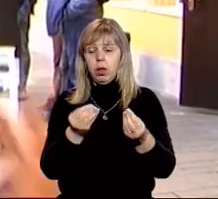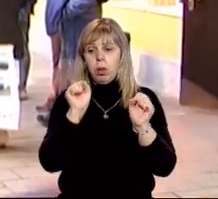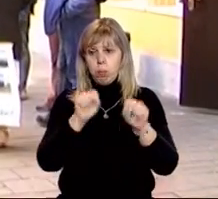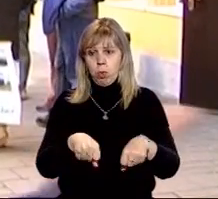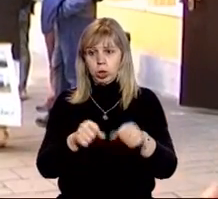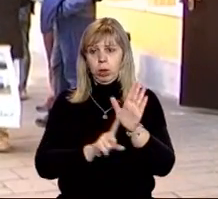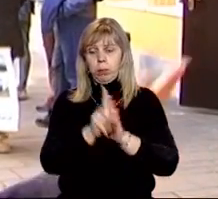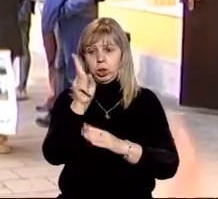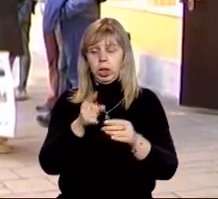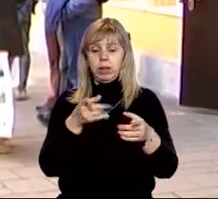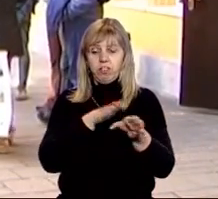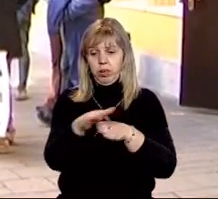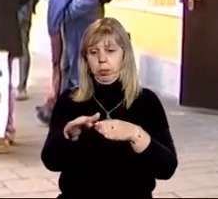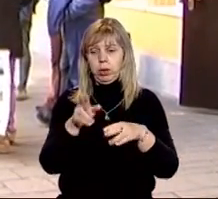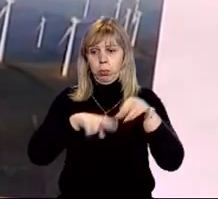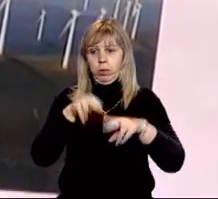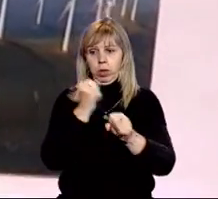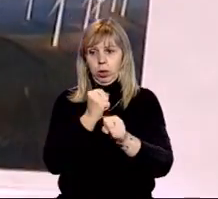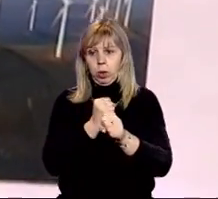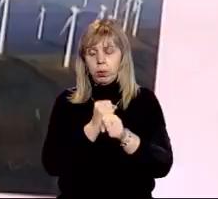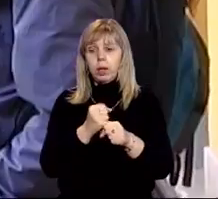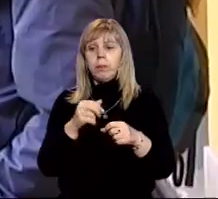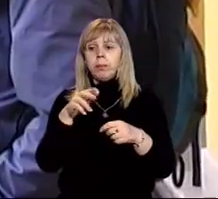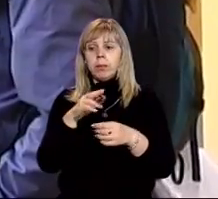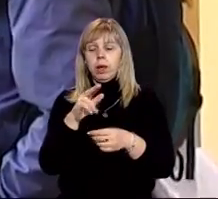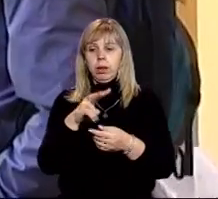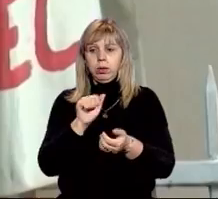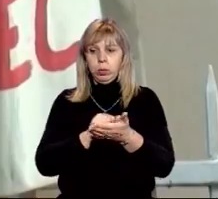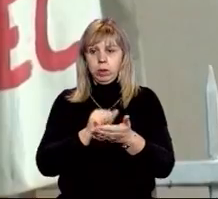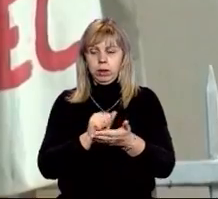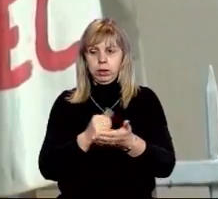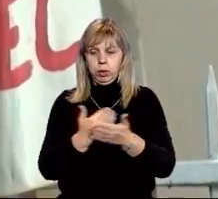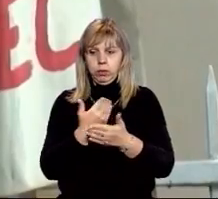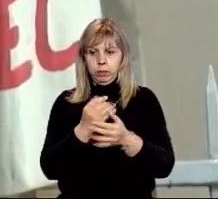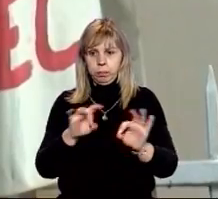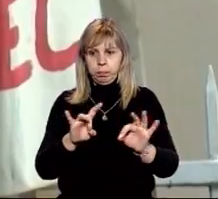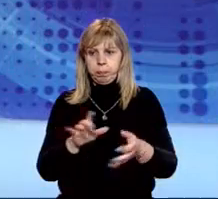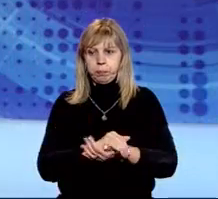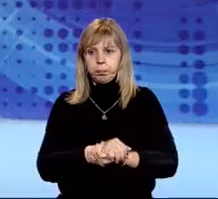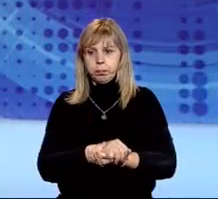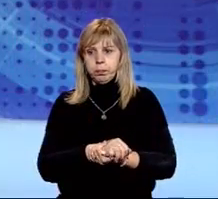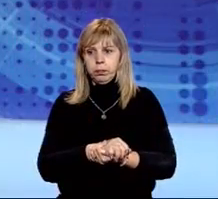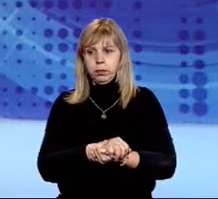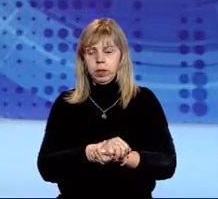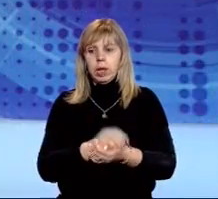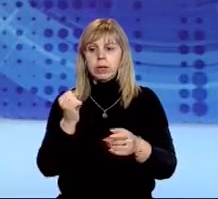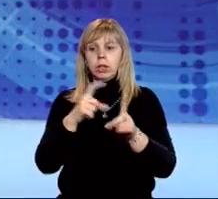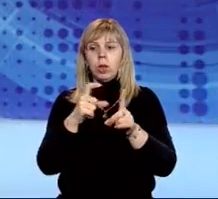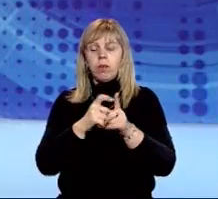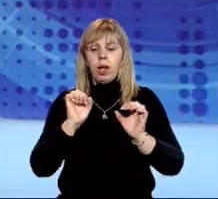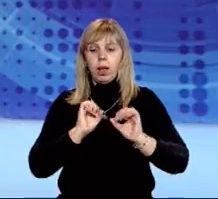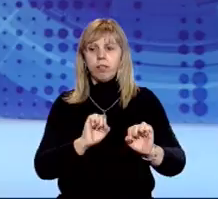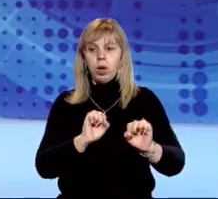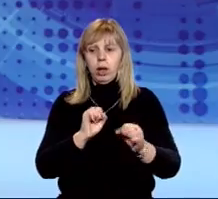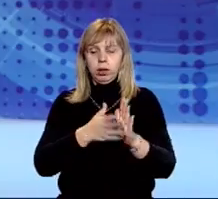може почати здійснювати вже будівельні роботи. Лілія Гончарук, Володимир Стадник. Новини на Суспільному. За словами